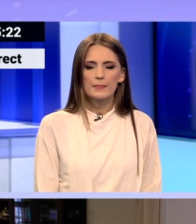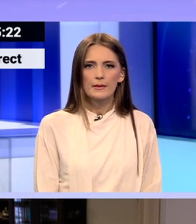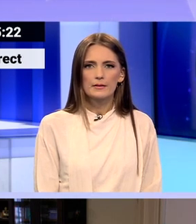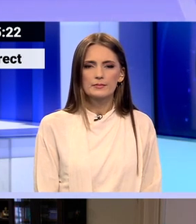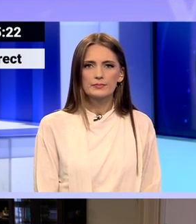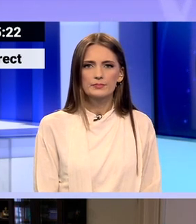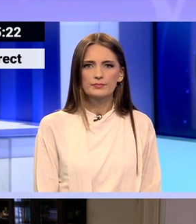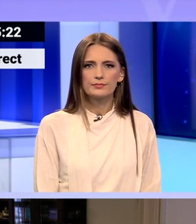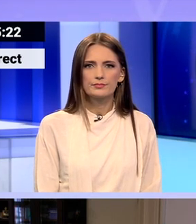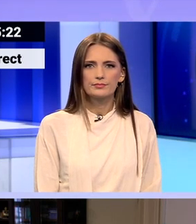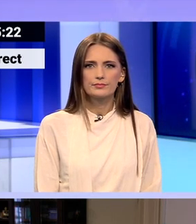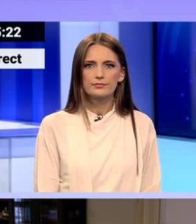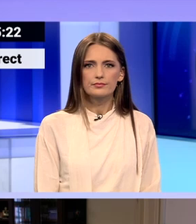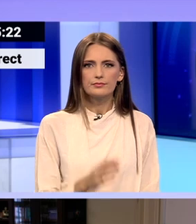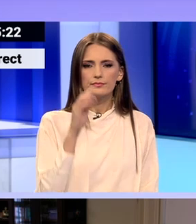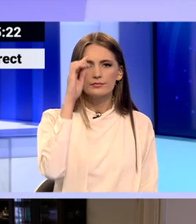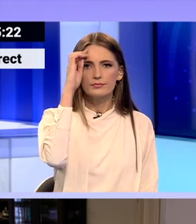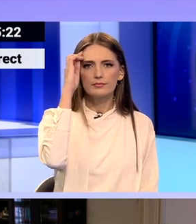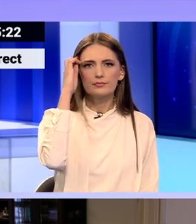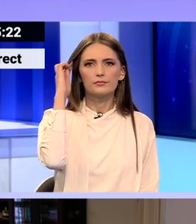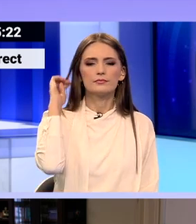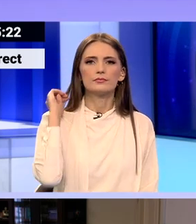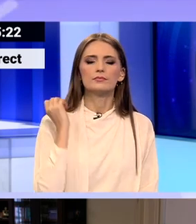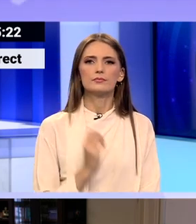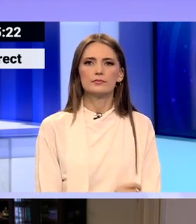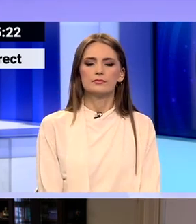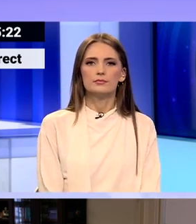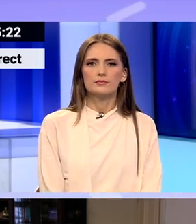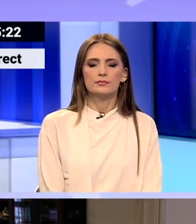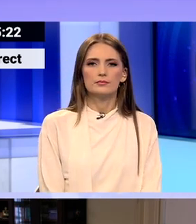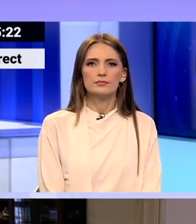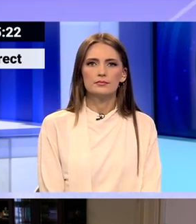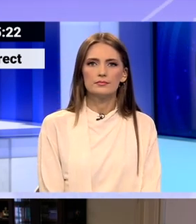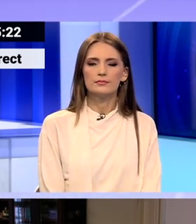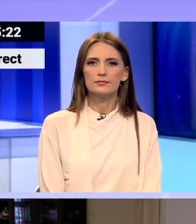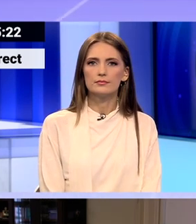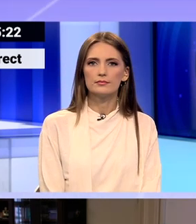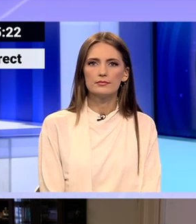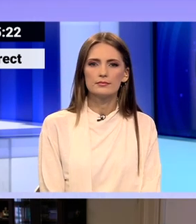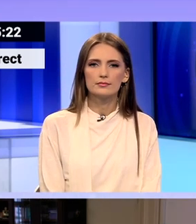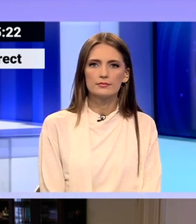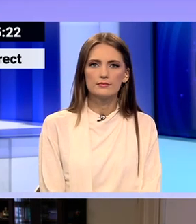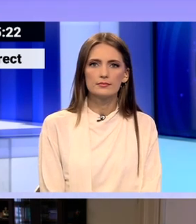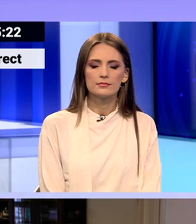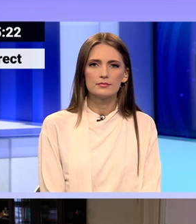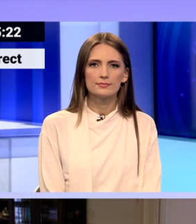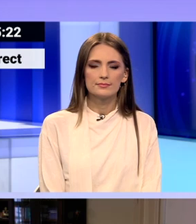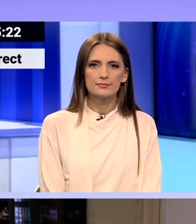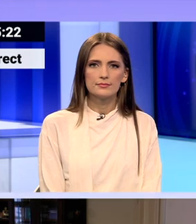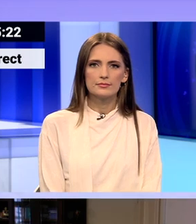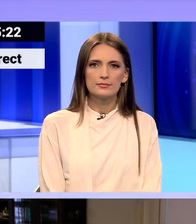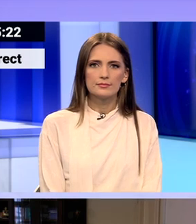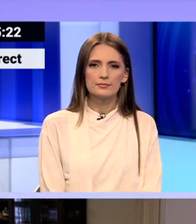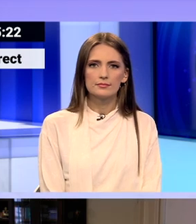România nu sunt așa de alarmante precum am văzut în celelalte țări, în Marea Britanie sau inclusiv în